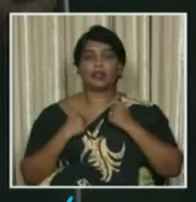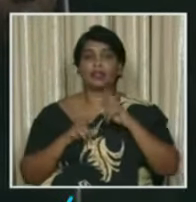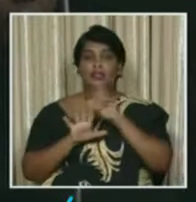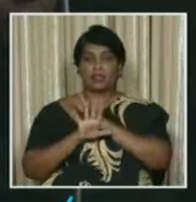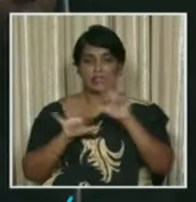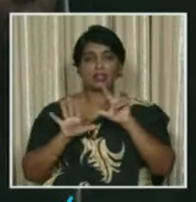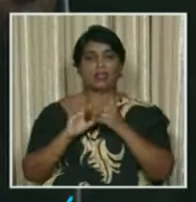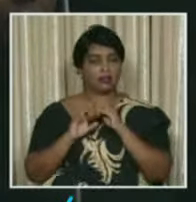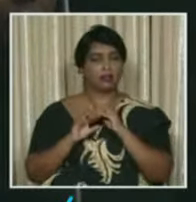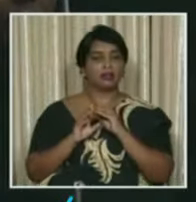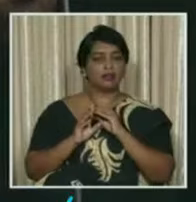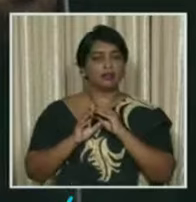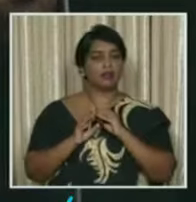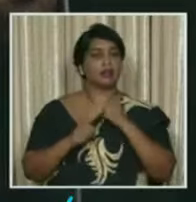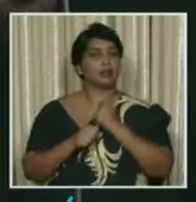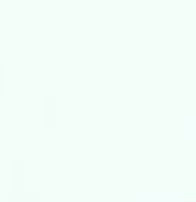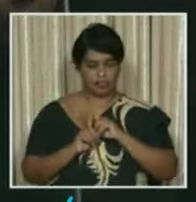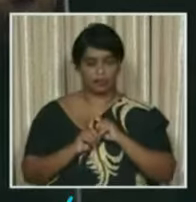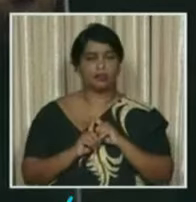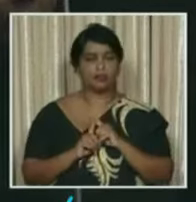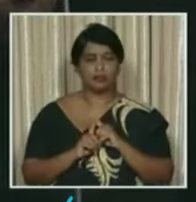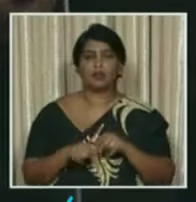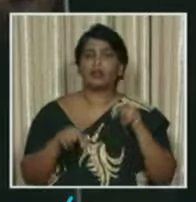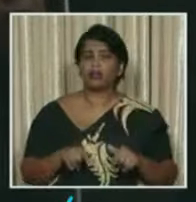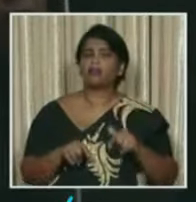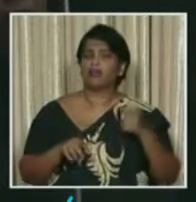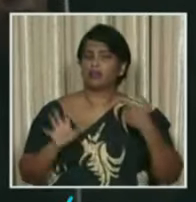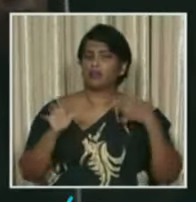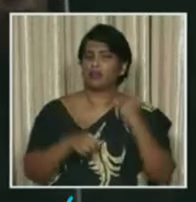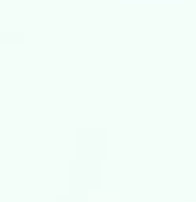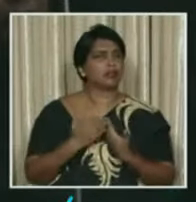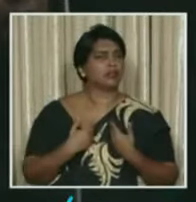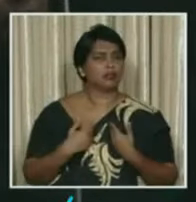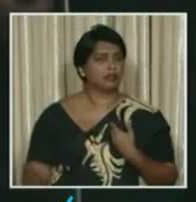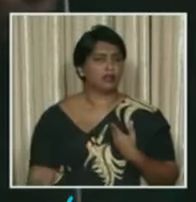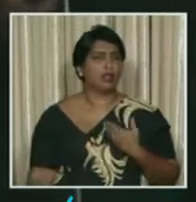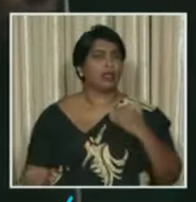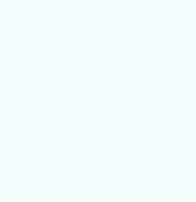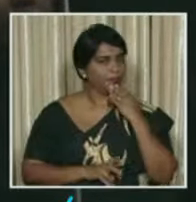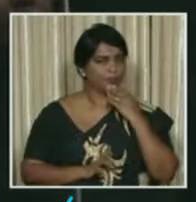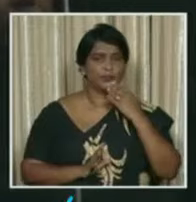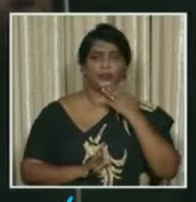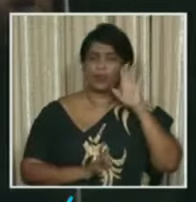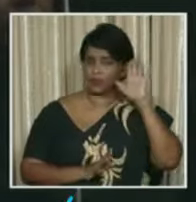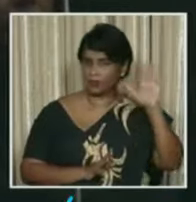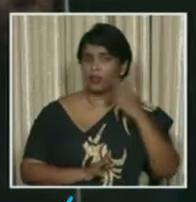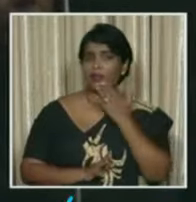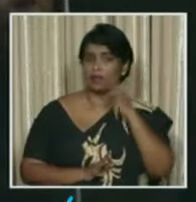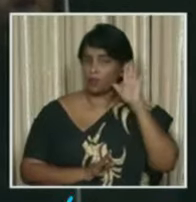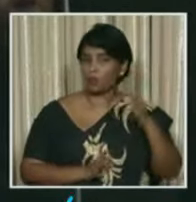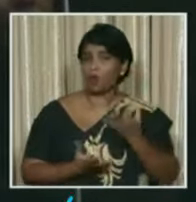යනවා නොබැඳි රටවල් වල රාජනායකගේ සමුළුවට. දැන් මොකද නොබැඳි ප්‍රතිපත්තිය මේ රටේ? ඇමරිකන් ගැතිභාවයද?